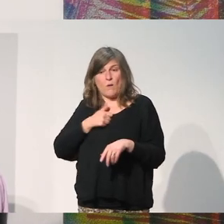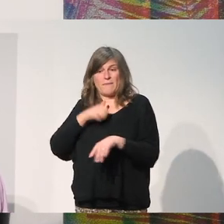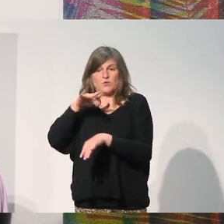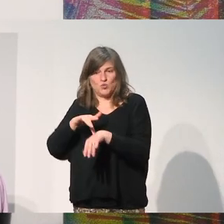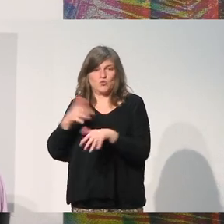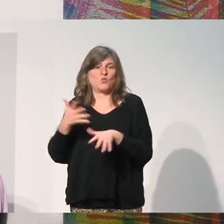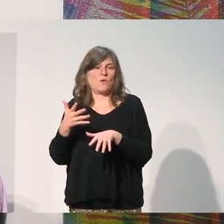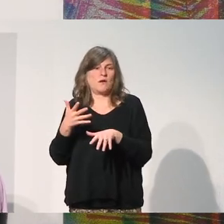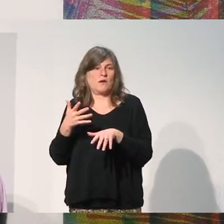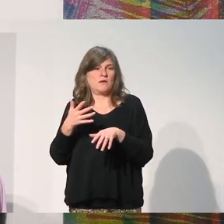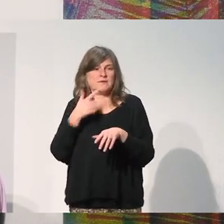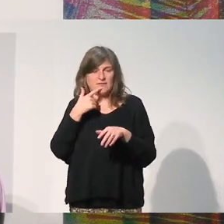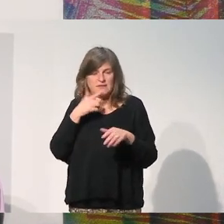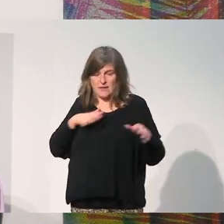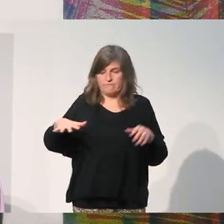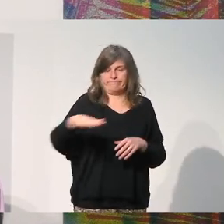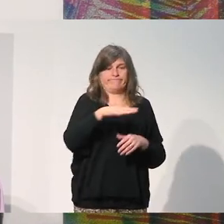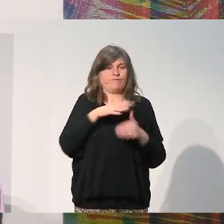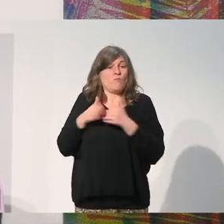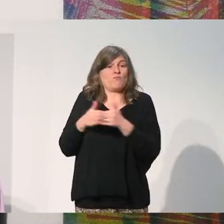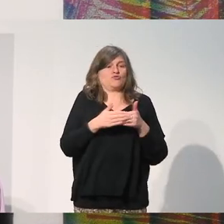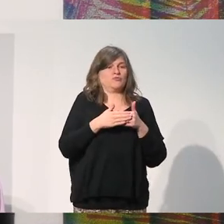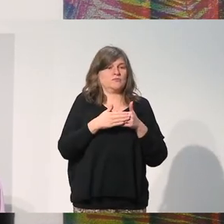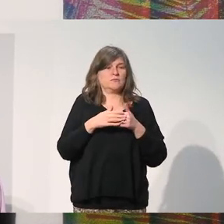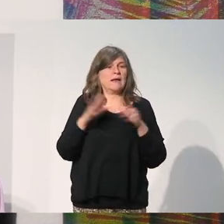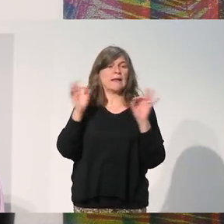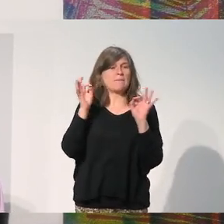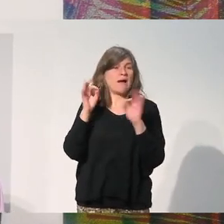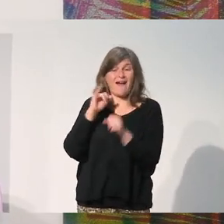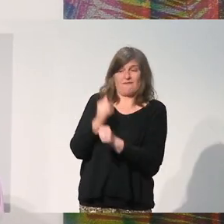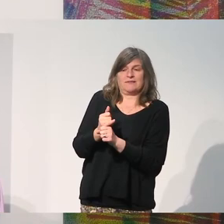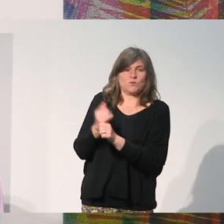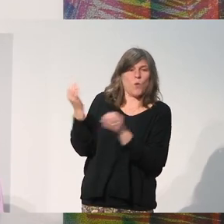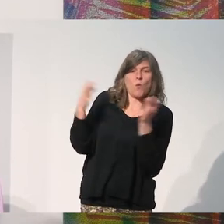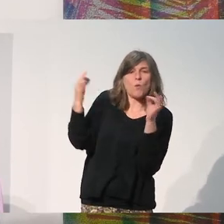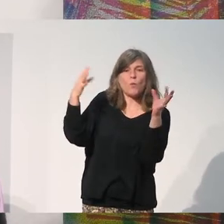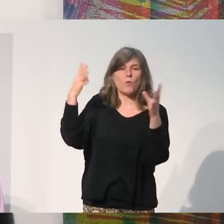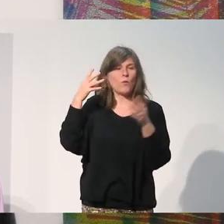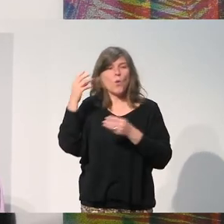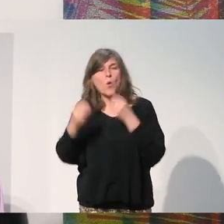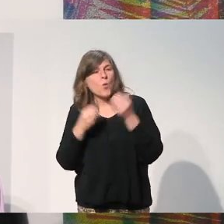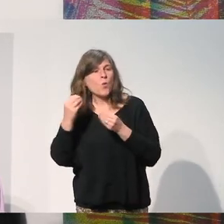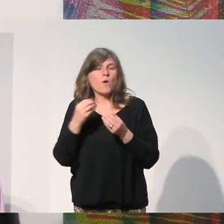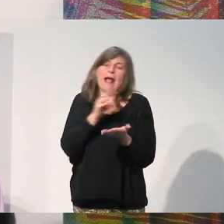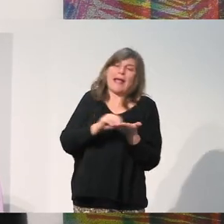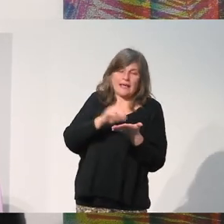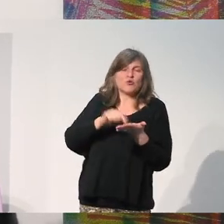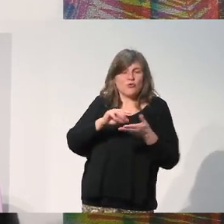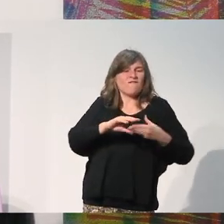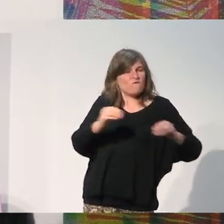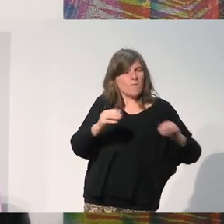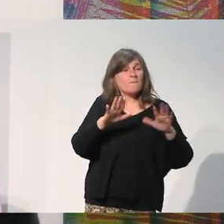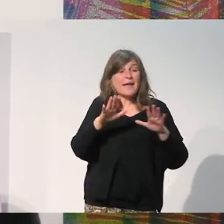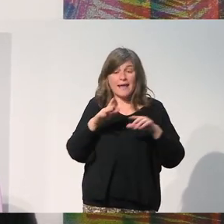environnement immédiat. Il n'y a pas de fiction, quoi. L'écriture ensuite, c'est autre chose, mais globalement,